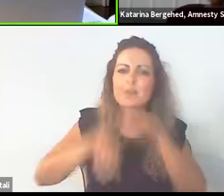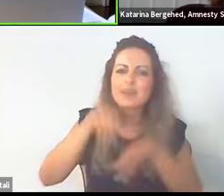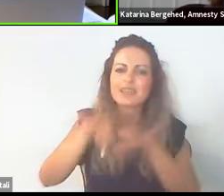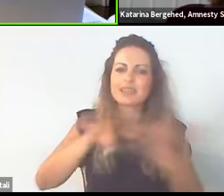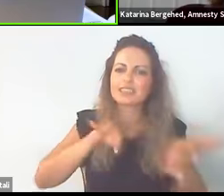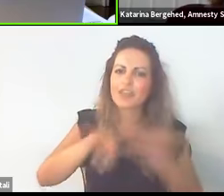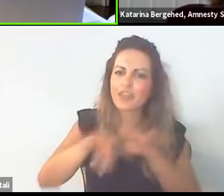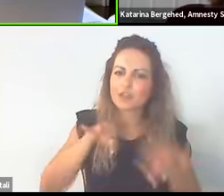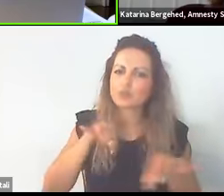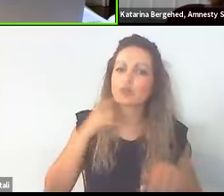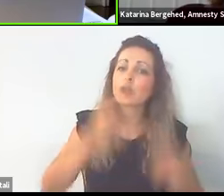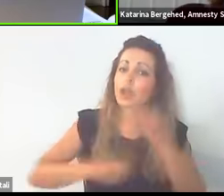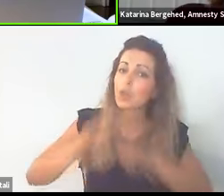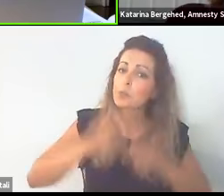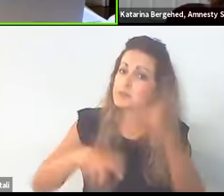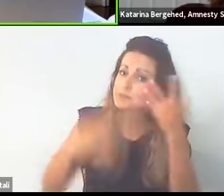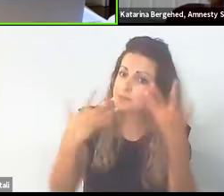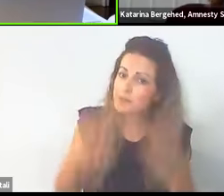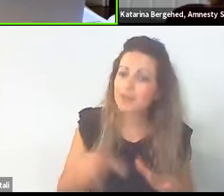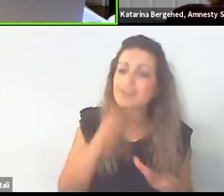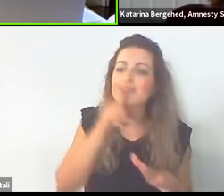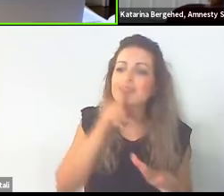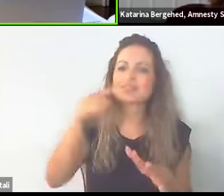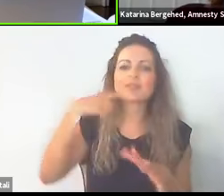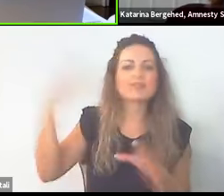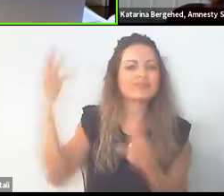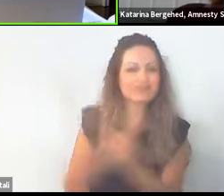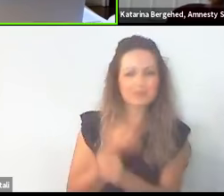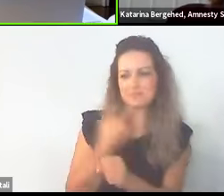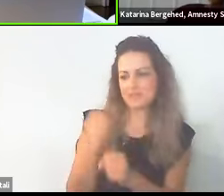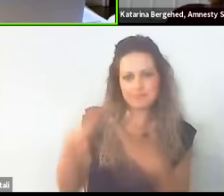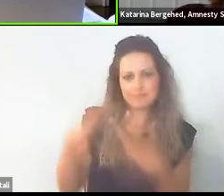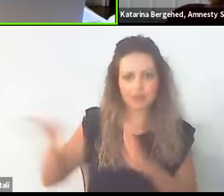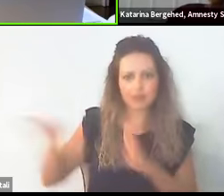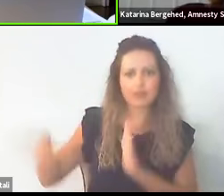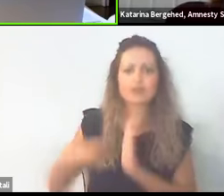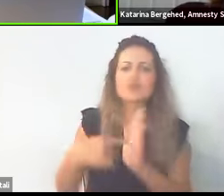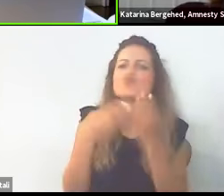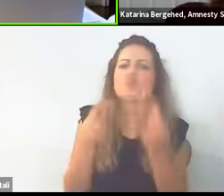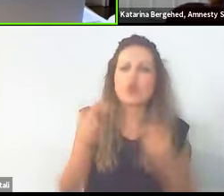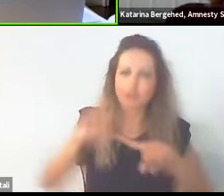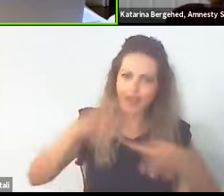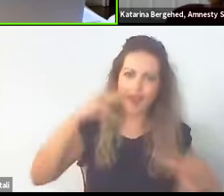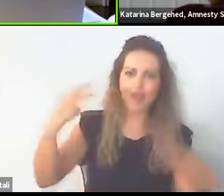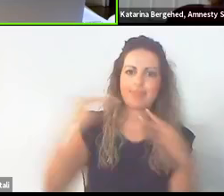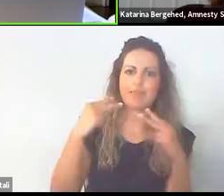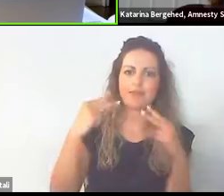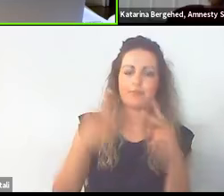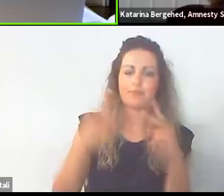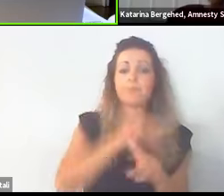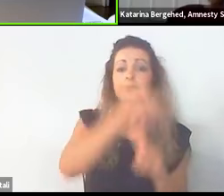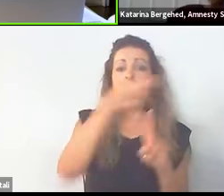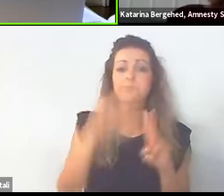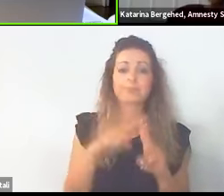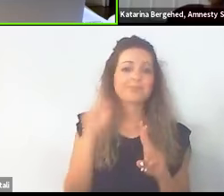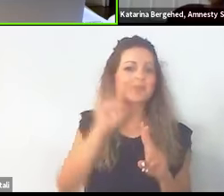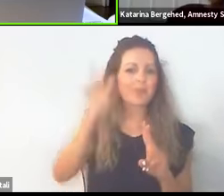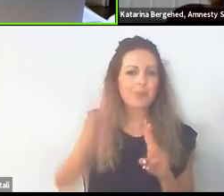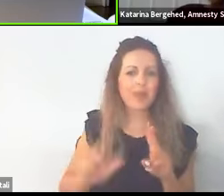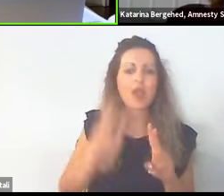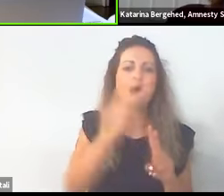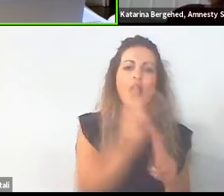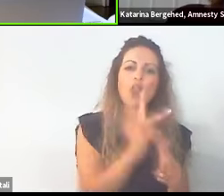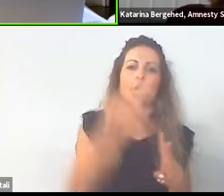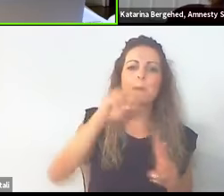και νικηφόρας εκστρατείας στην Ελλάδα. Στη συνέχεια, η Καλλιόπη Μιχαηλίδου θα ακολουθήσει, είναι μέλος της